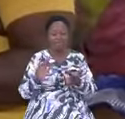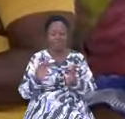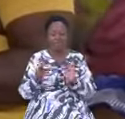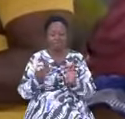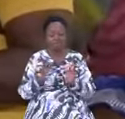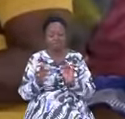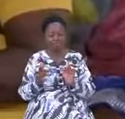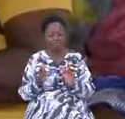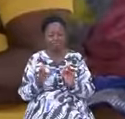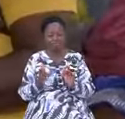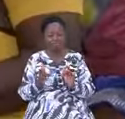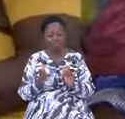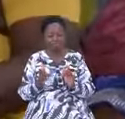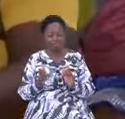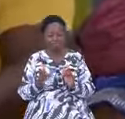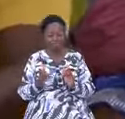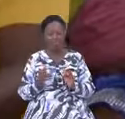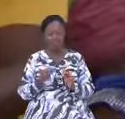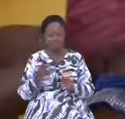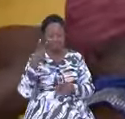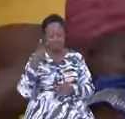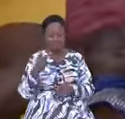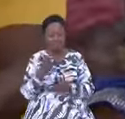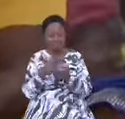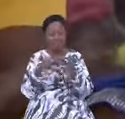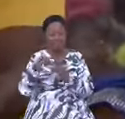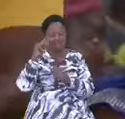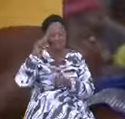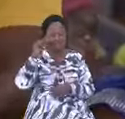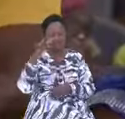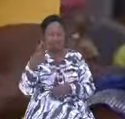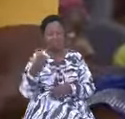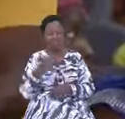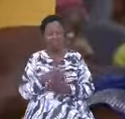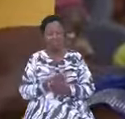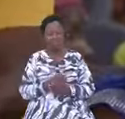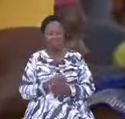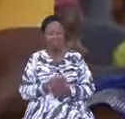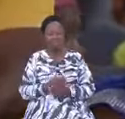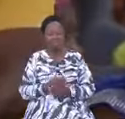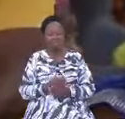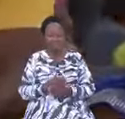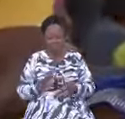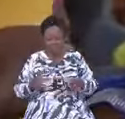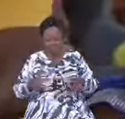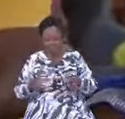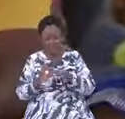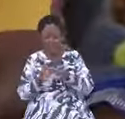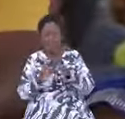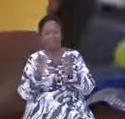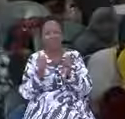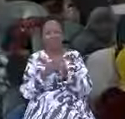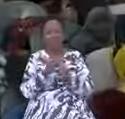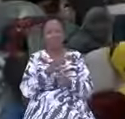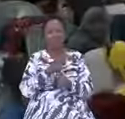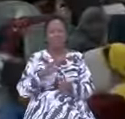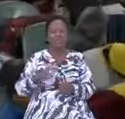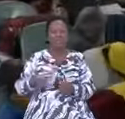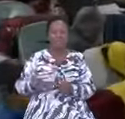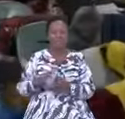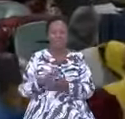il ya un lien rouquette en ligne qu'on est connaître avec christ cliquer